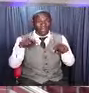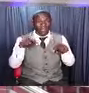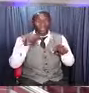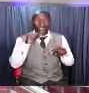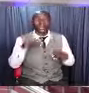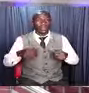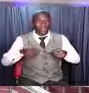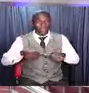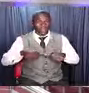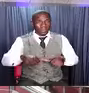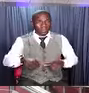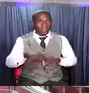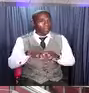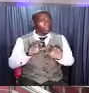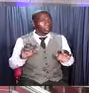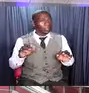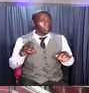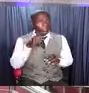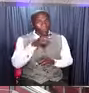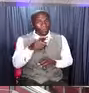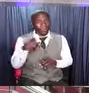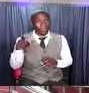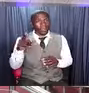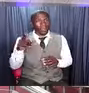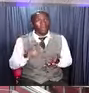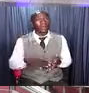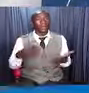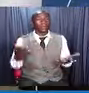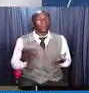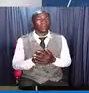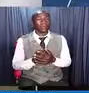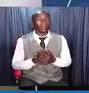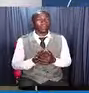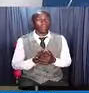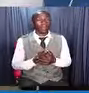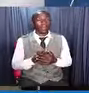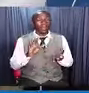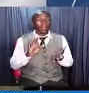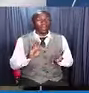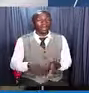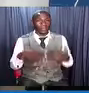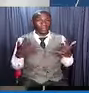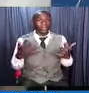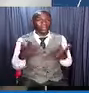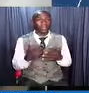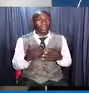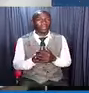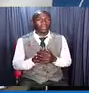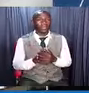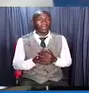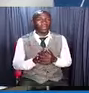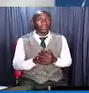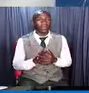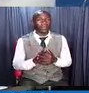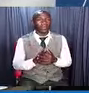Hamuna kukaa. You don't tarry in them. Hallelujah. Hallelujah. Hallelujah. Hallelujah.